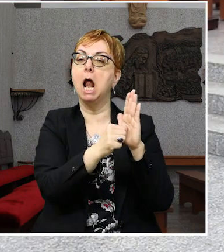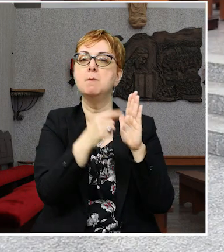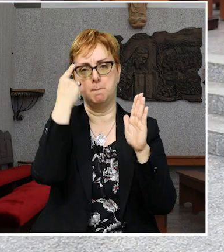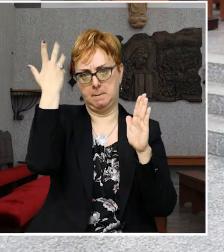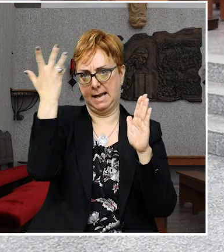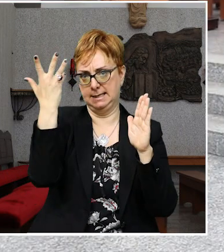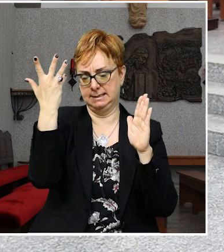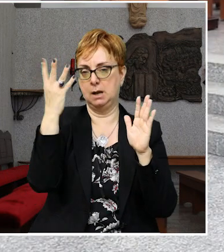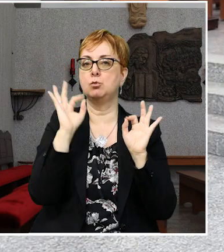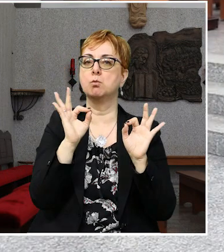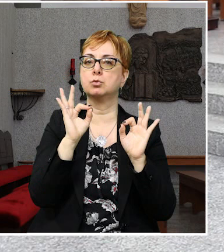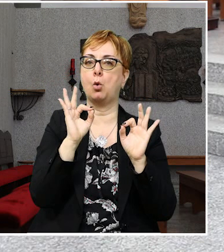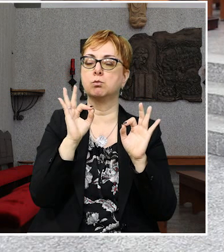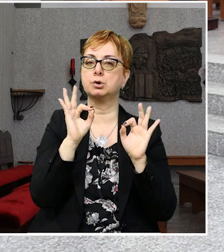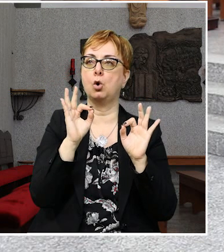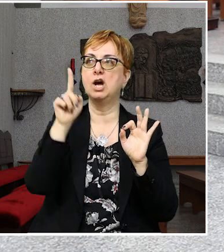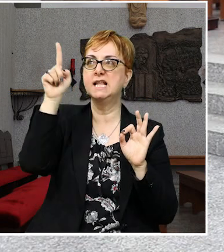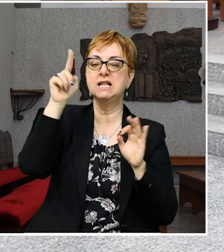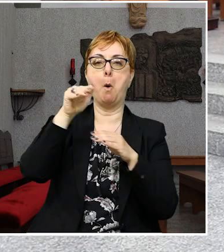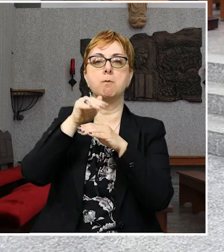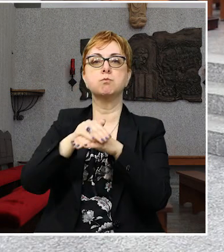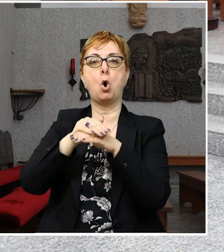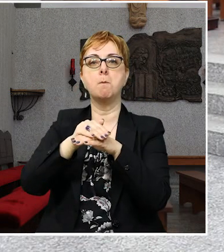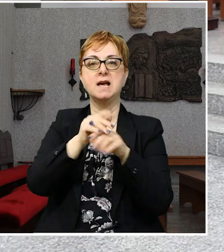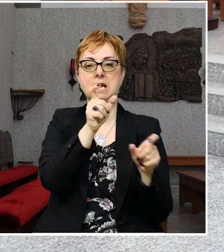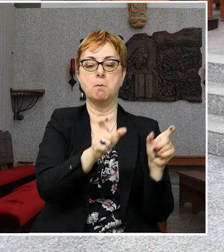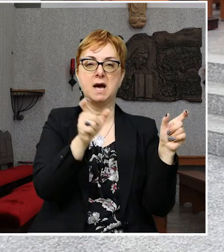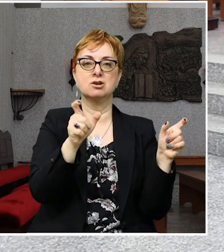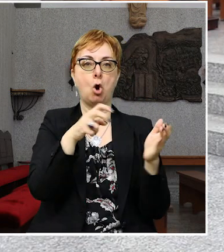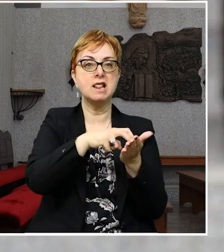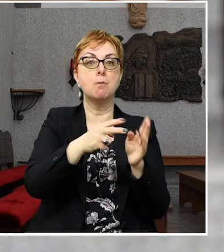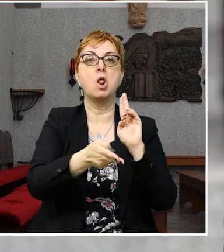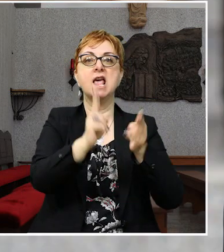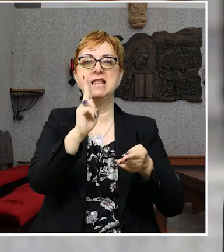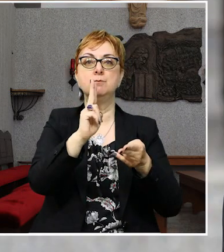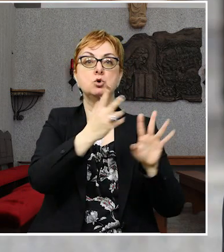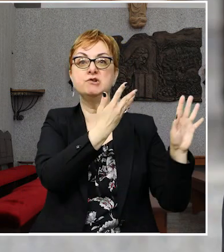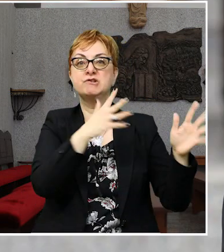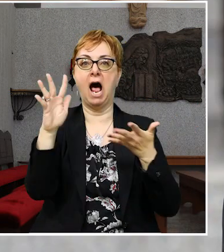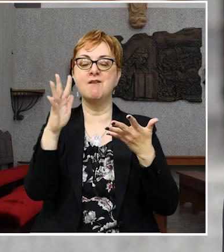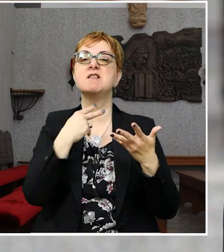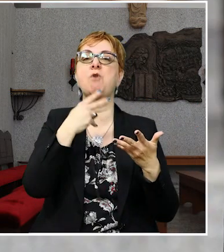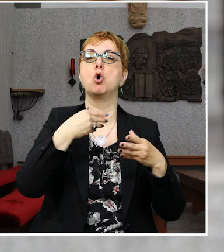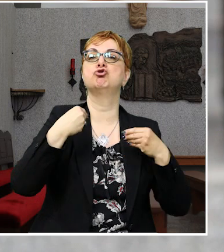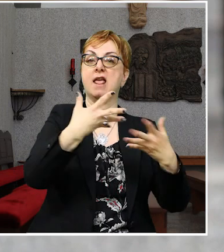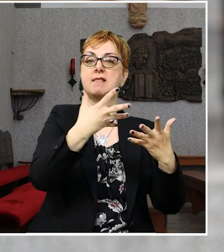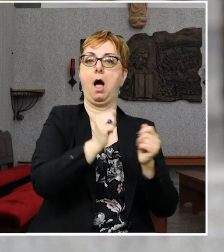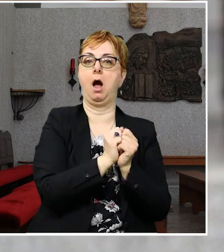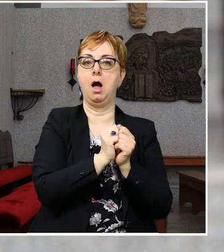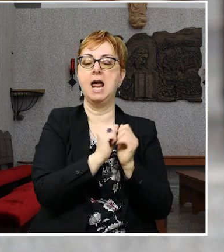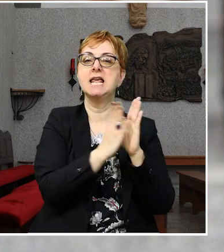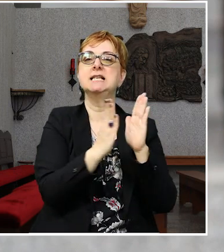danno voce alla promessa divina di salvezza dei più deboli. Così dice il Salmo numero